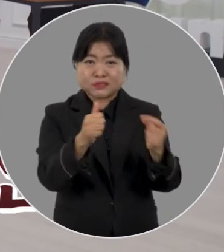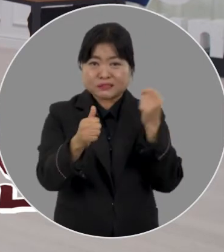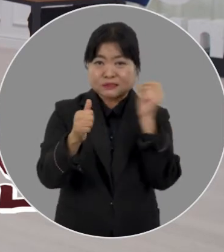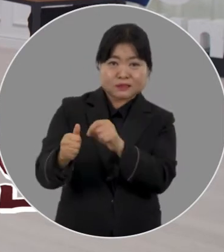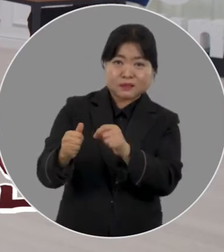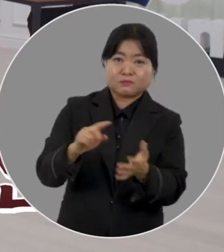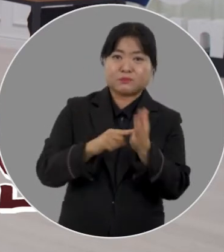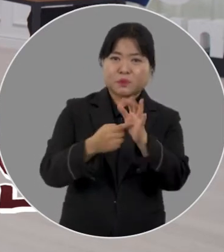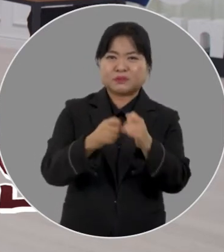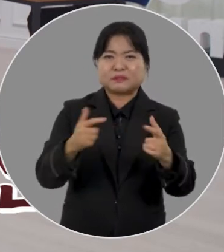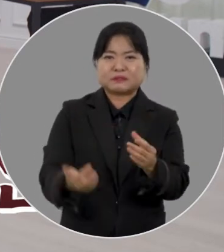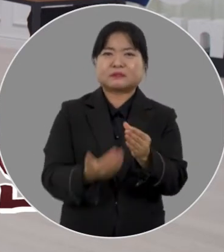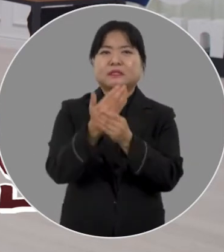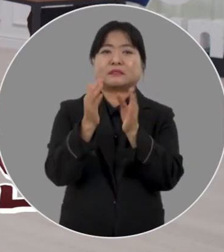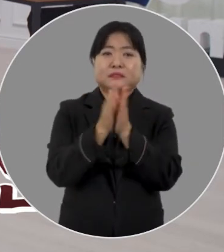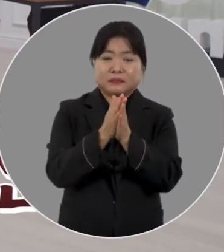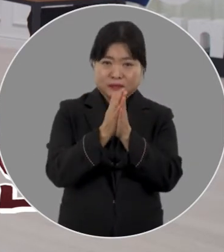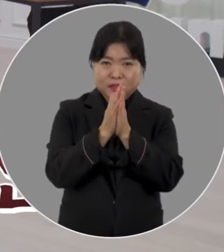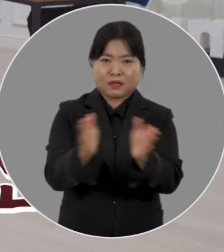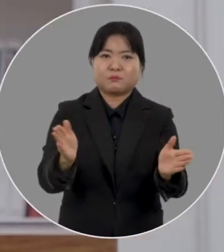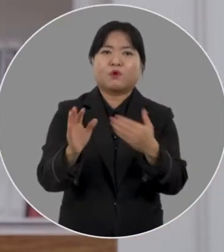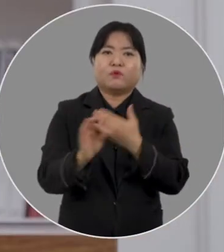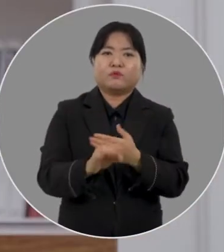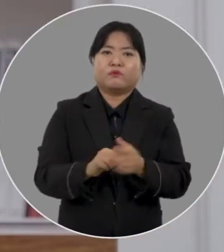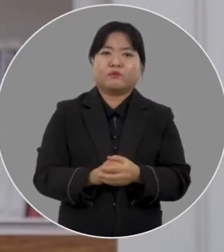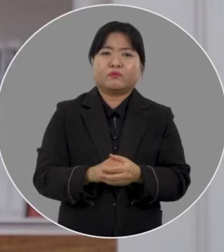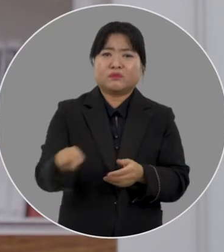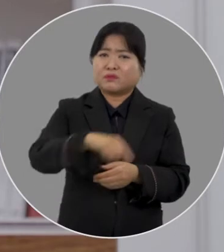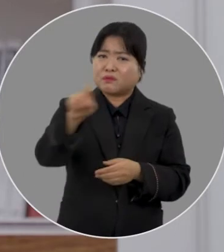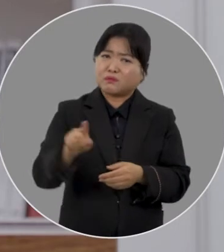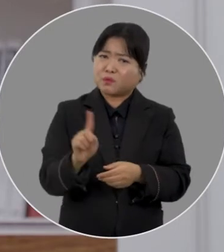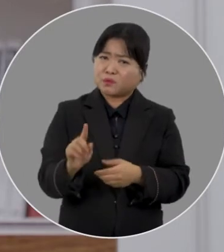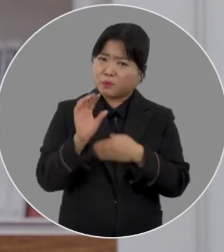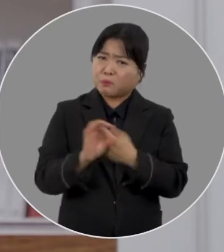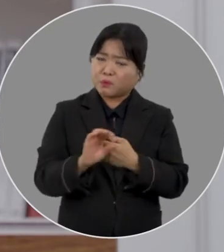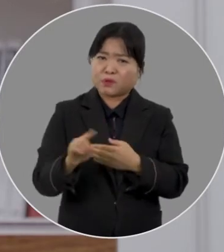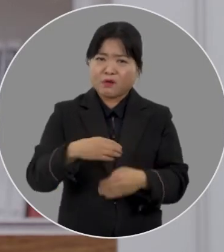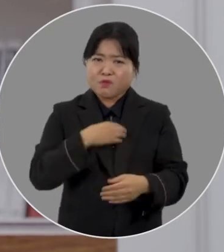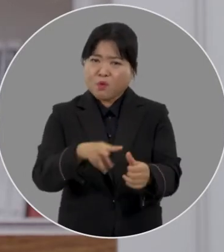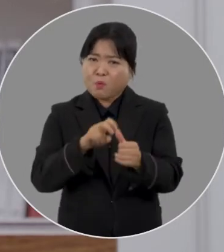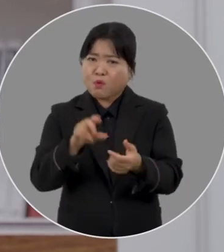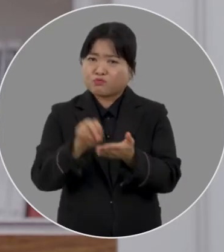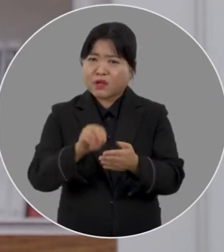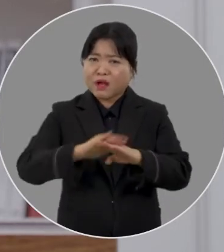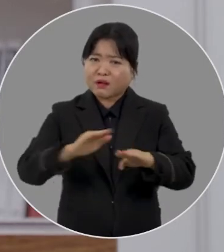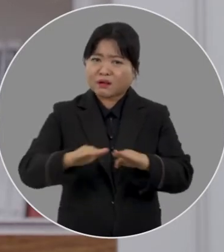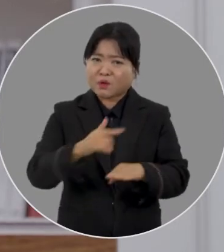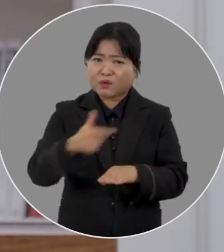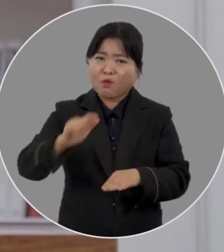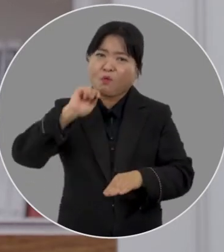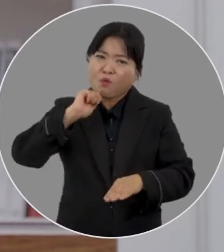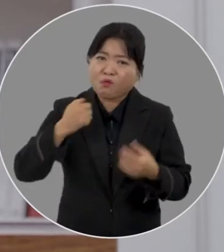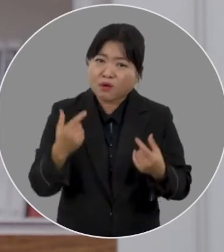무시하는 그런 표현들이 생기기 시작하면 저는 어떻게 보면 우리가 이 혐오의 문제를 해결하기가 굉장히